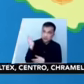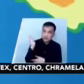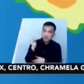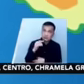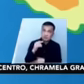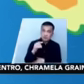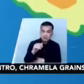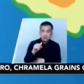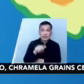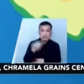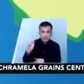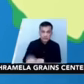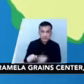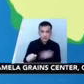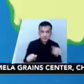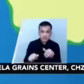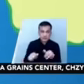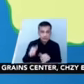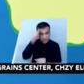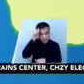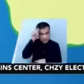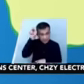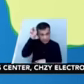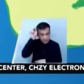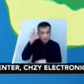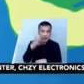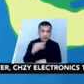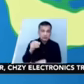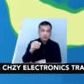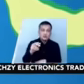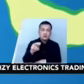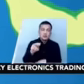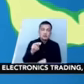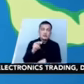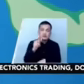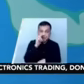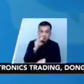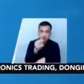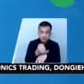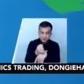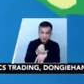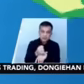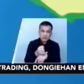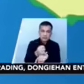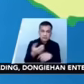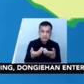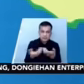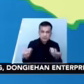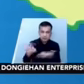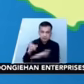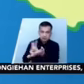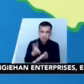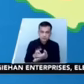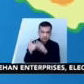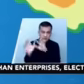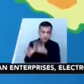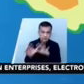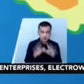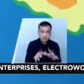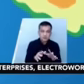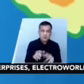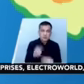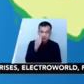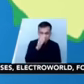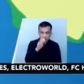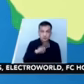Antique, ganoon din po sa may Aklan at sa Negros Island Region. Kalat-kalat na pag-ulan din ang inaasahan sa ilang bahagi po ng Cebu,